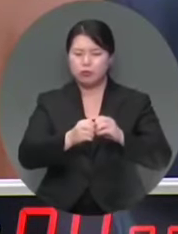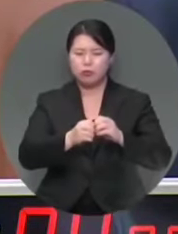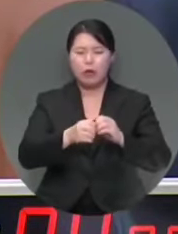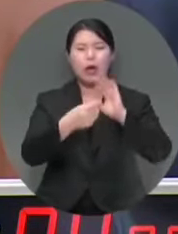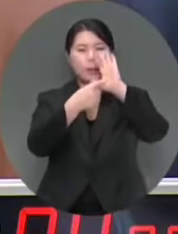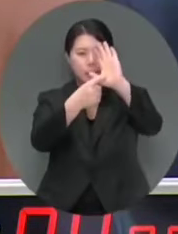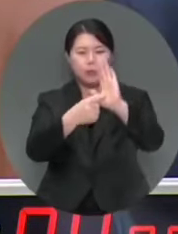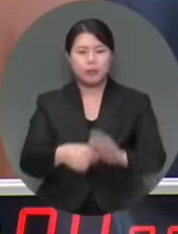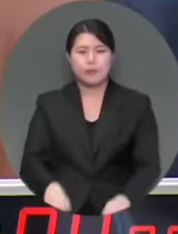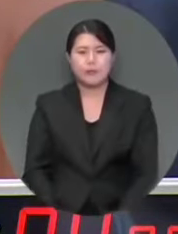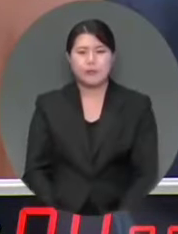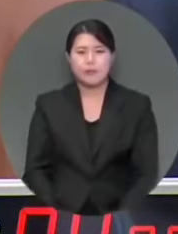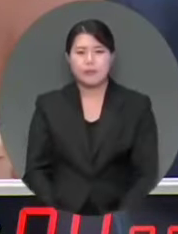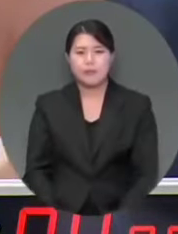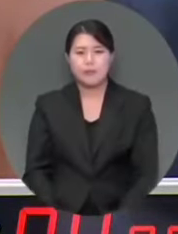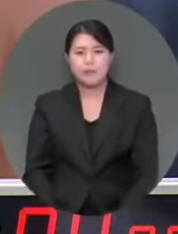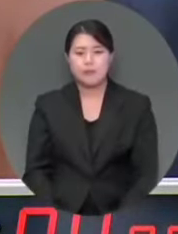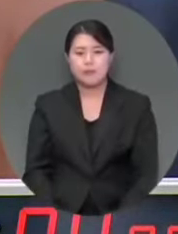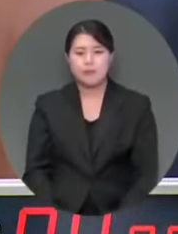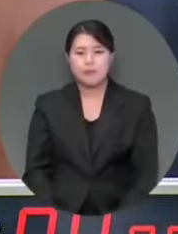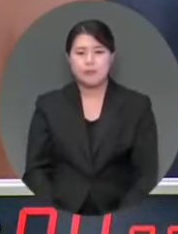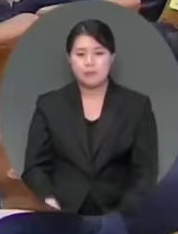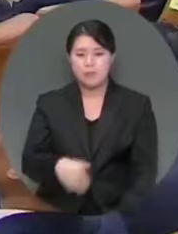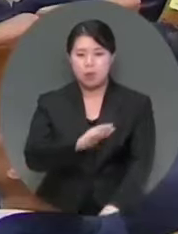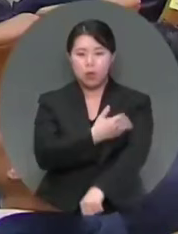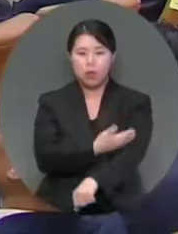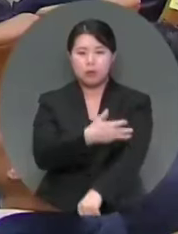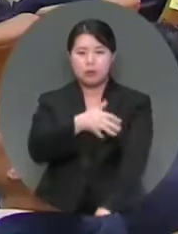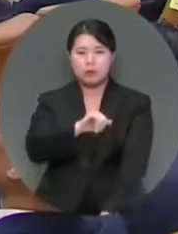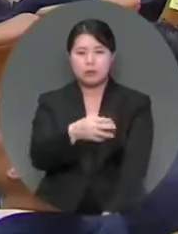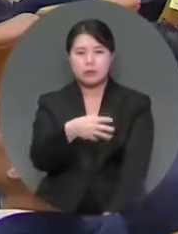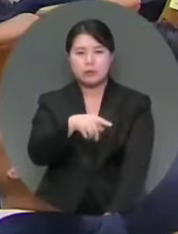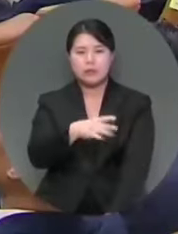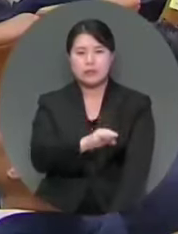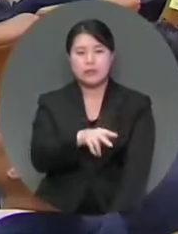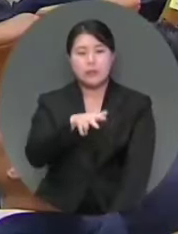공표를 한 거죠. 예. 네, 권칠성 의원님 질의하시고. 예, 권칠성.